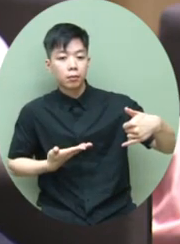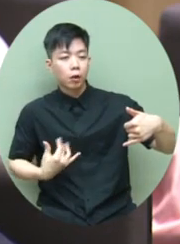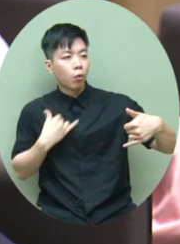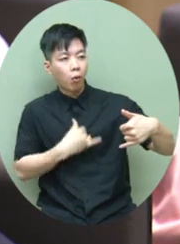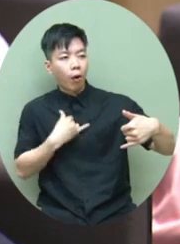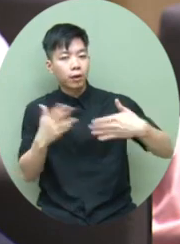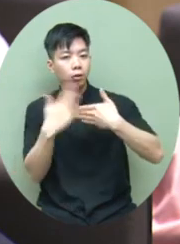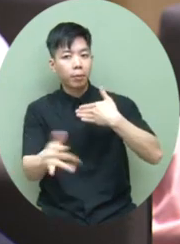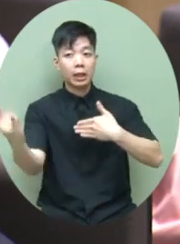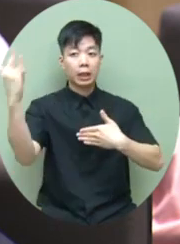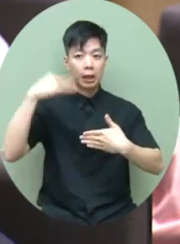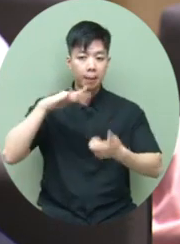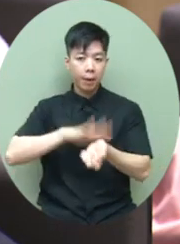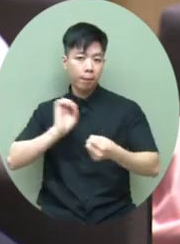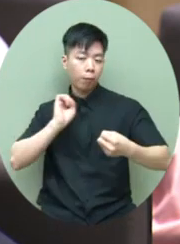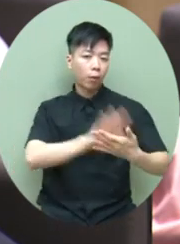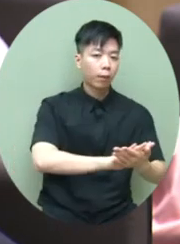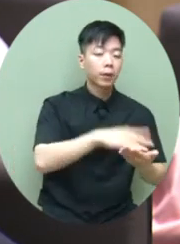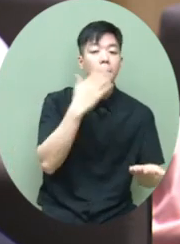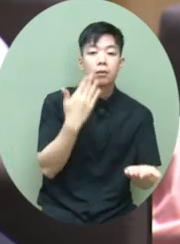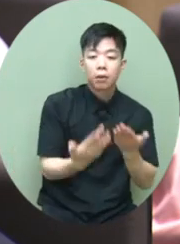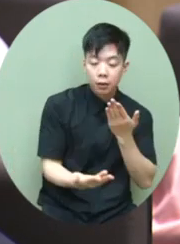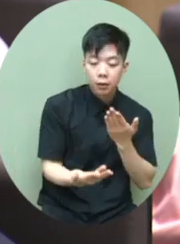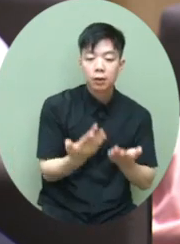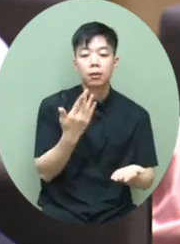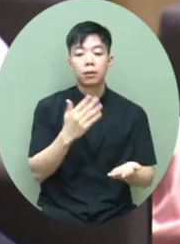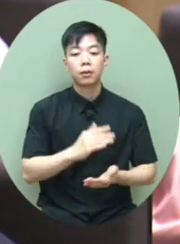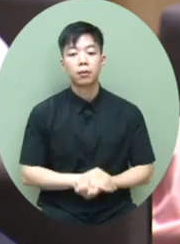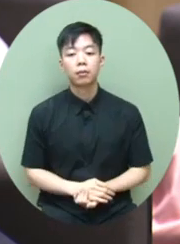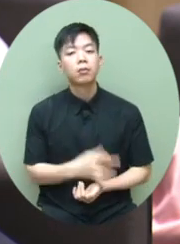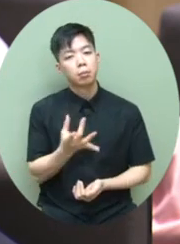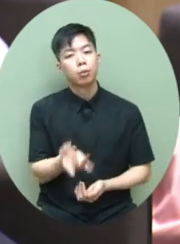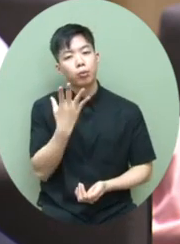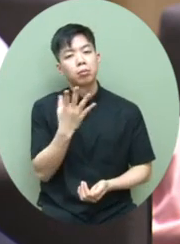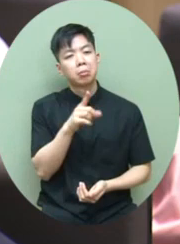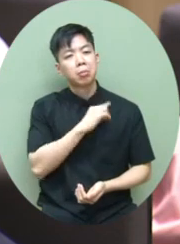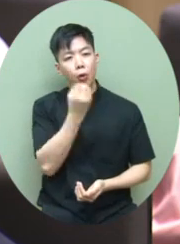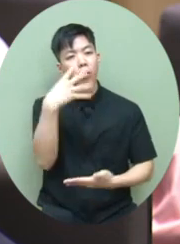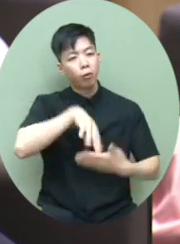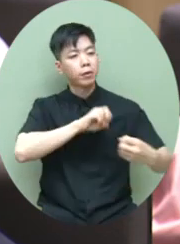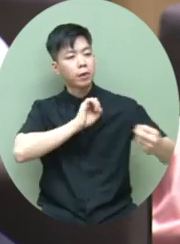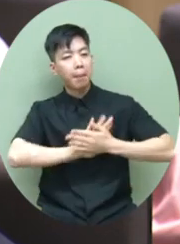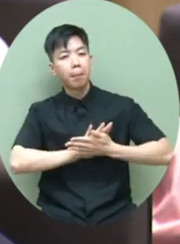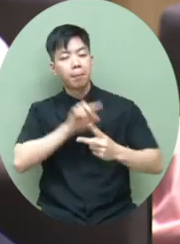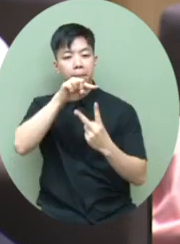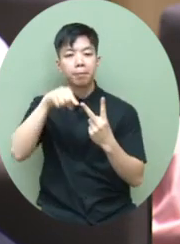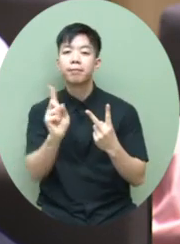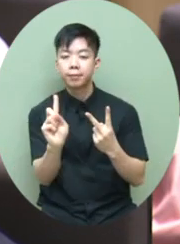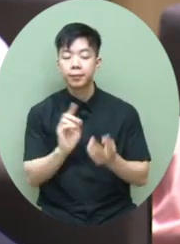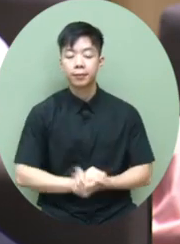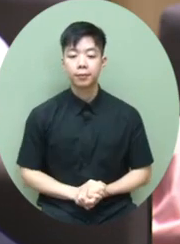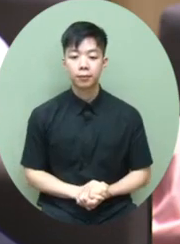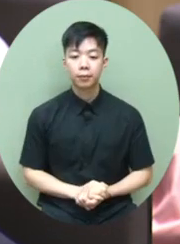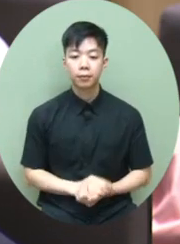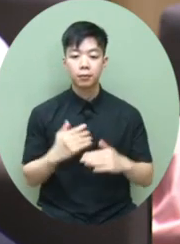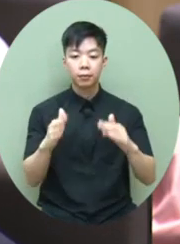跟一些輸入個案有關，還是已經可以肯定是本地感染呢？另外都想見到有些